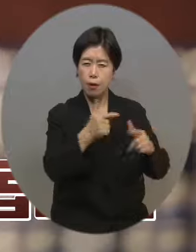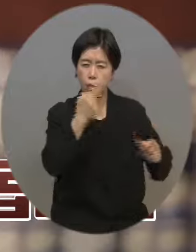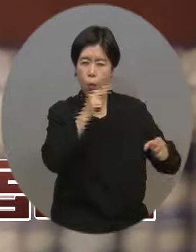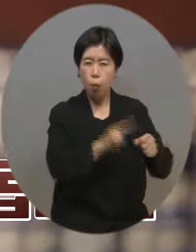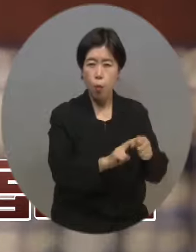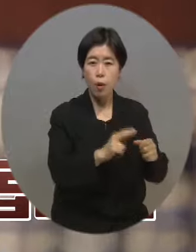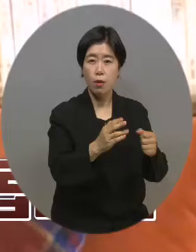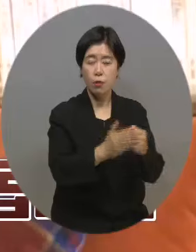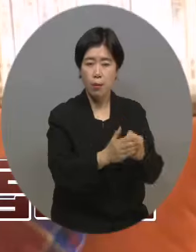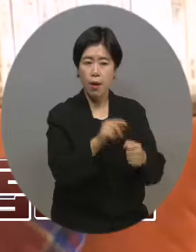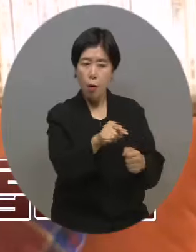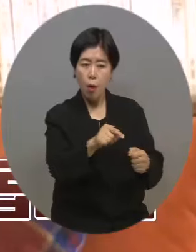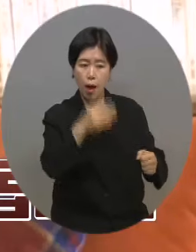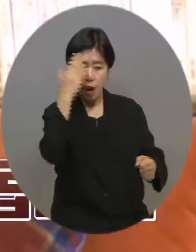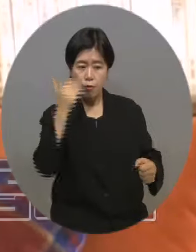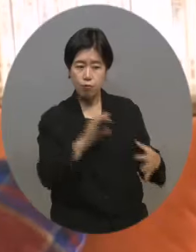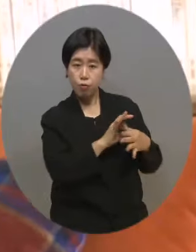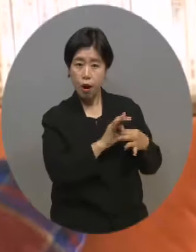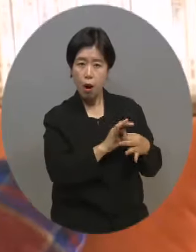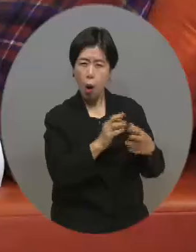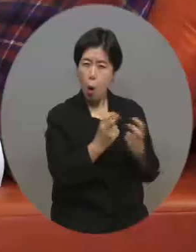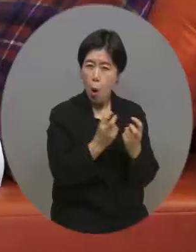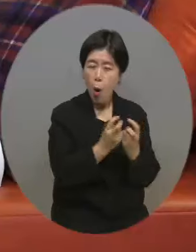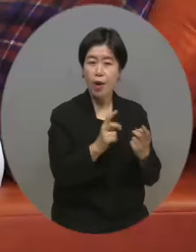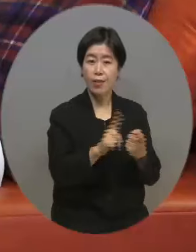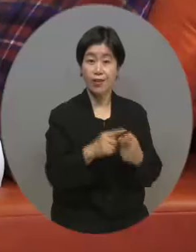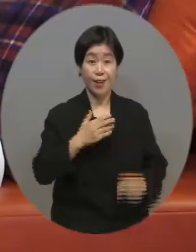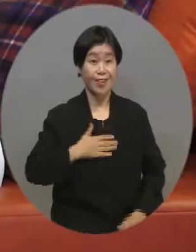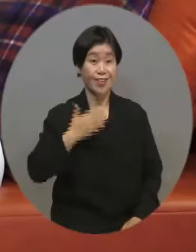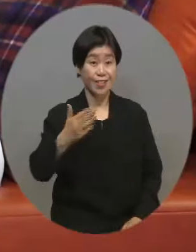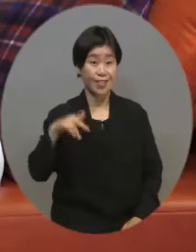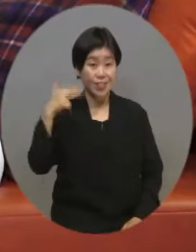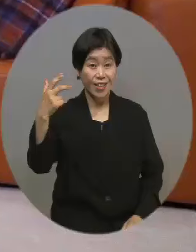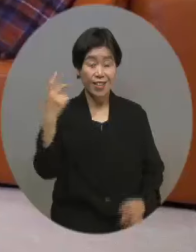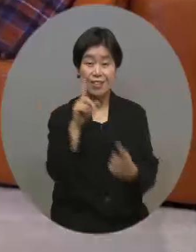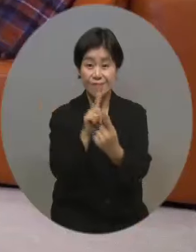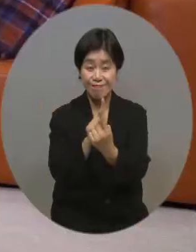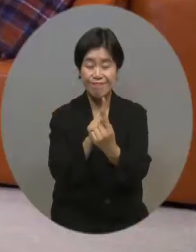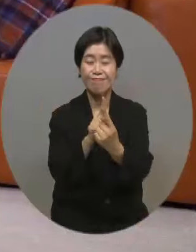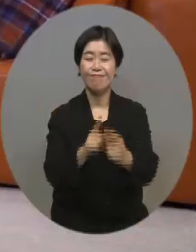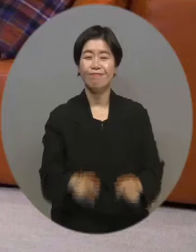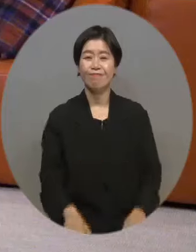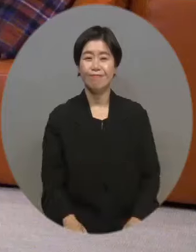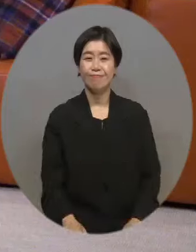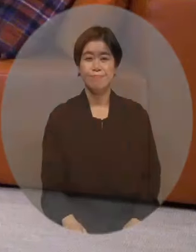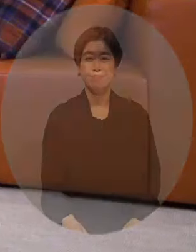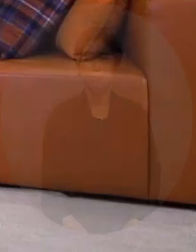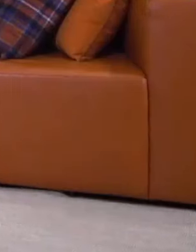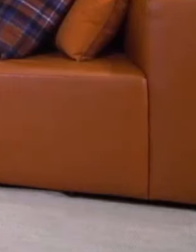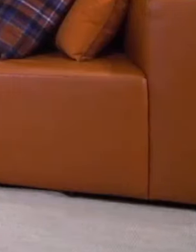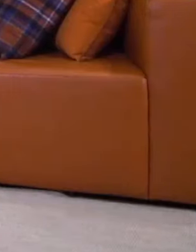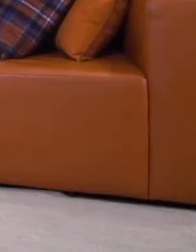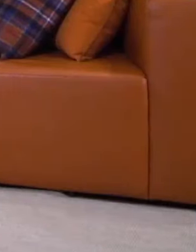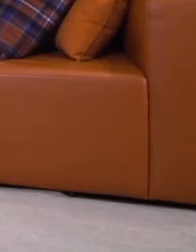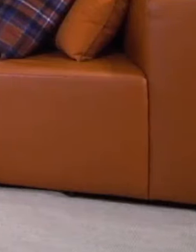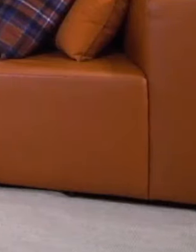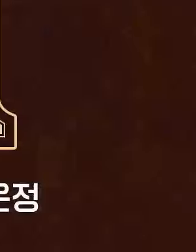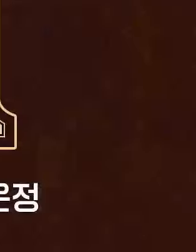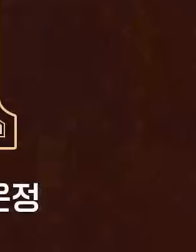어떻게 대응해야 될지 머리를 맞대어 보겠습니다. 자, 다음 시간에 만나요. 통일 담담.